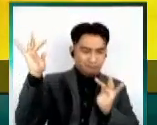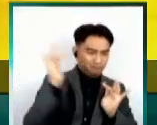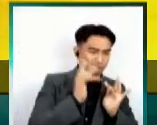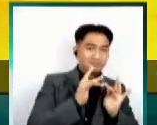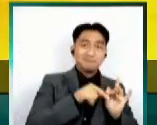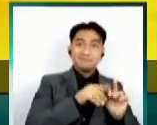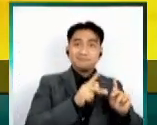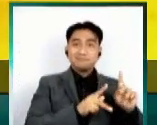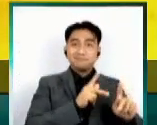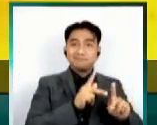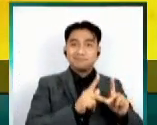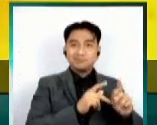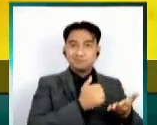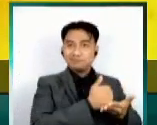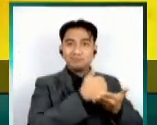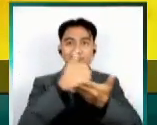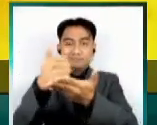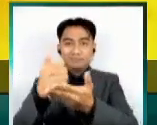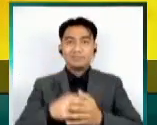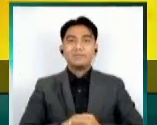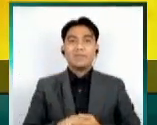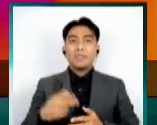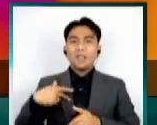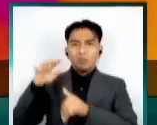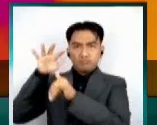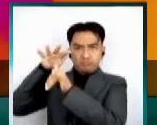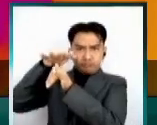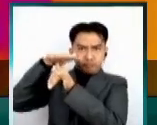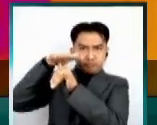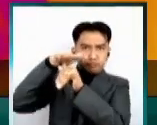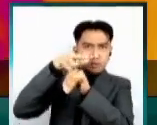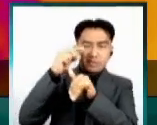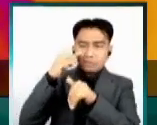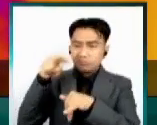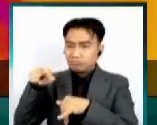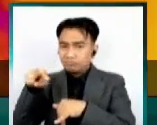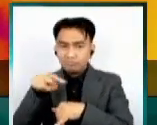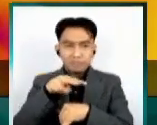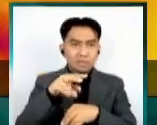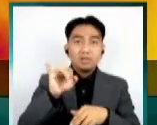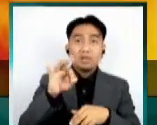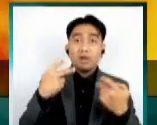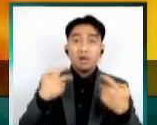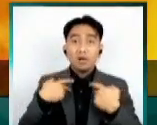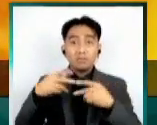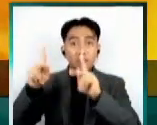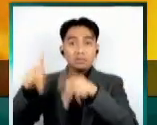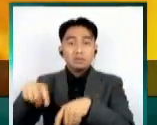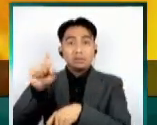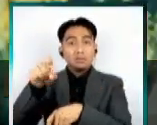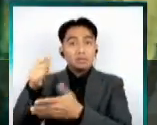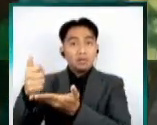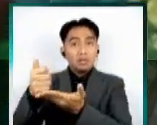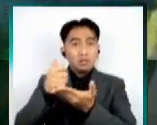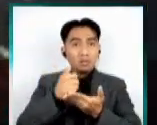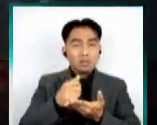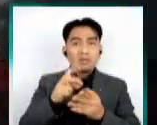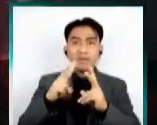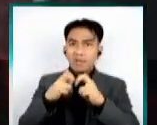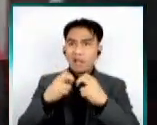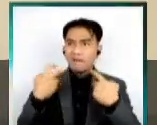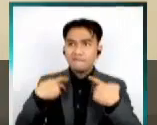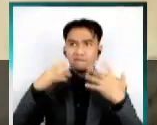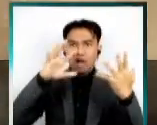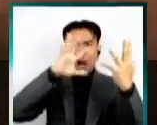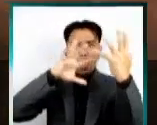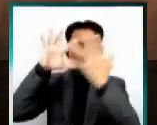tulong ng thermal imaging camera, kaya ng drone na matrace. Kung may taong nangangailangan ng tulong kahit makapal ang usok,